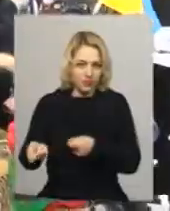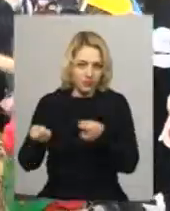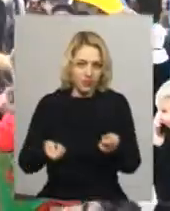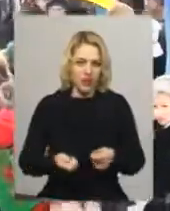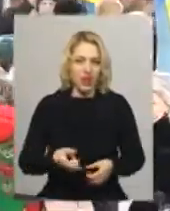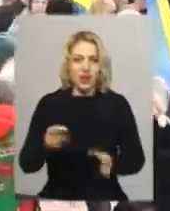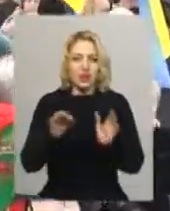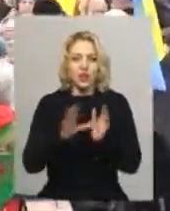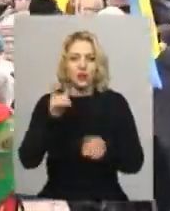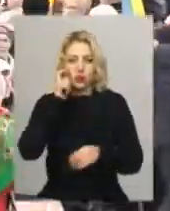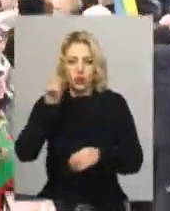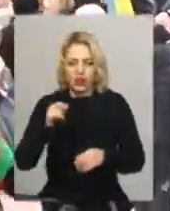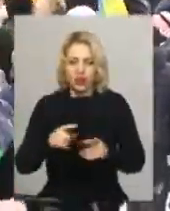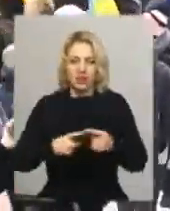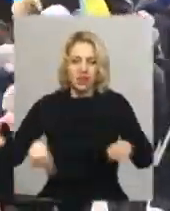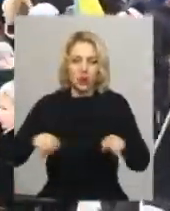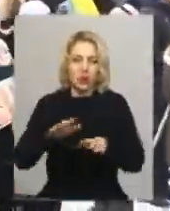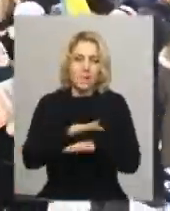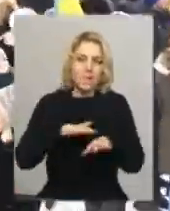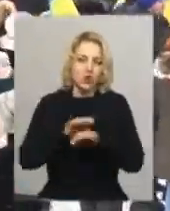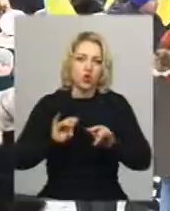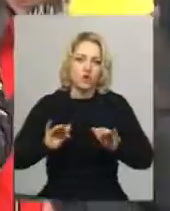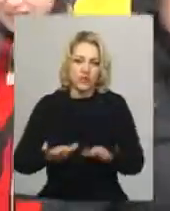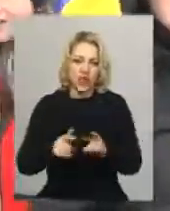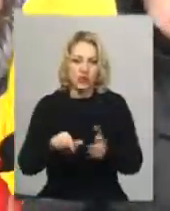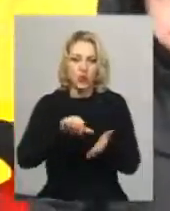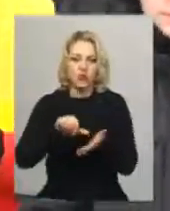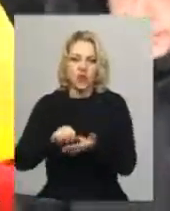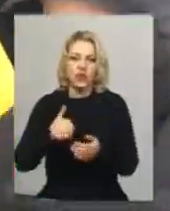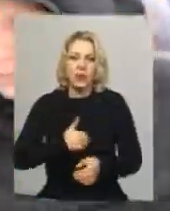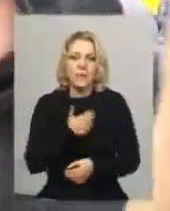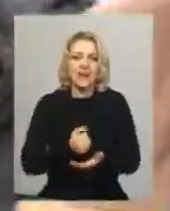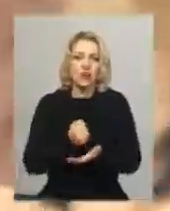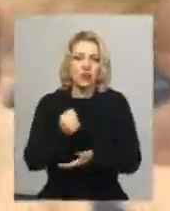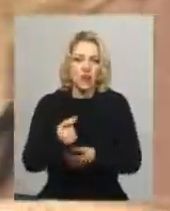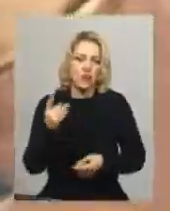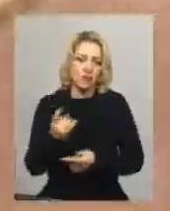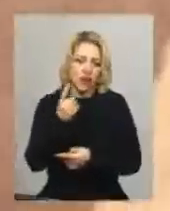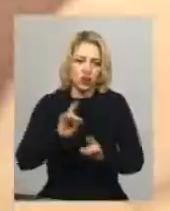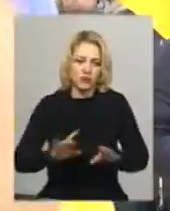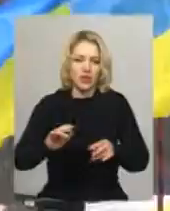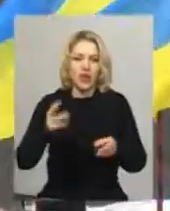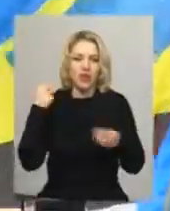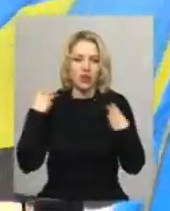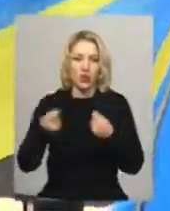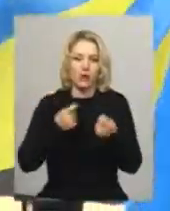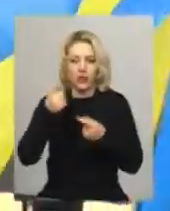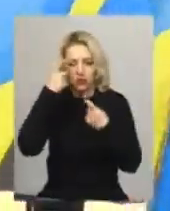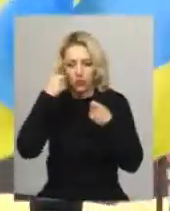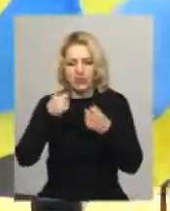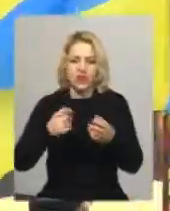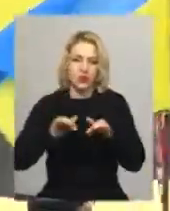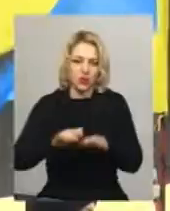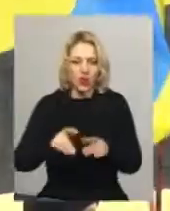області. На рекорд України у категорії «Масові заходи» учасники претендували вперше, розповідає начальник управління інформаційної діяльності та